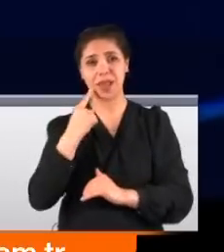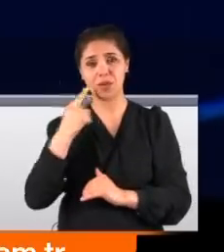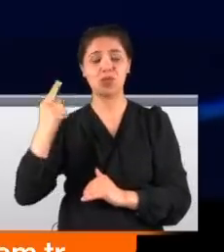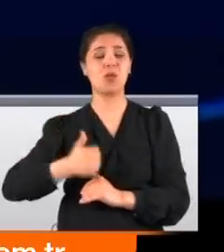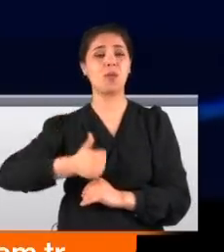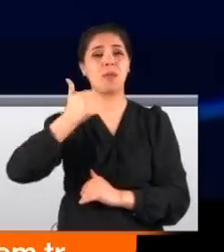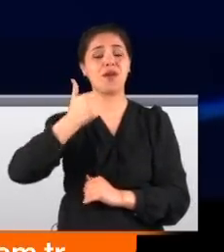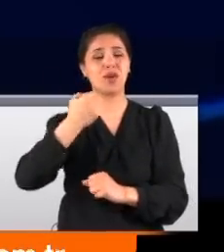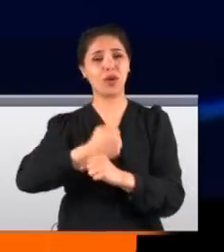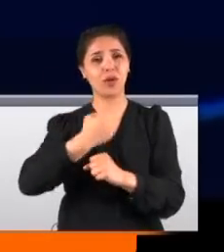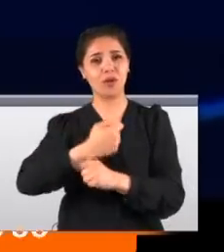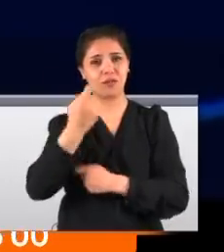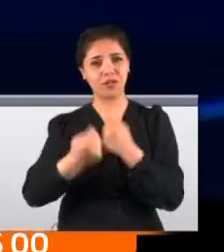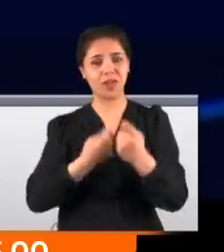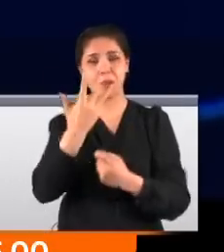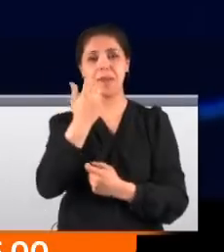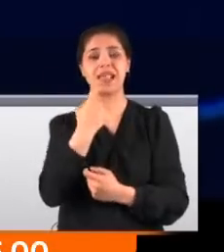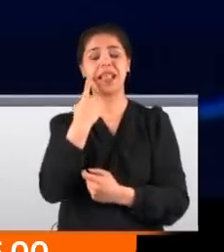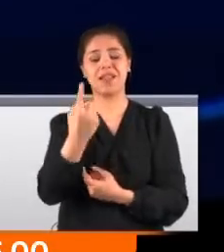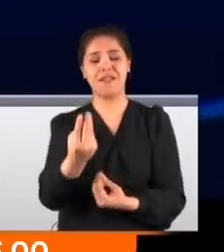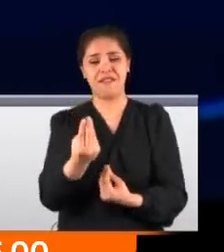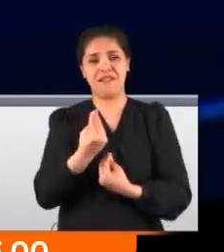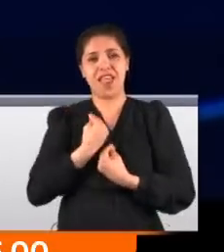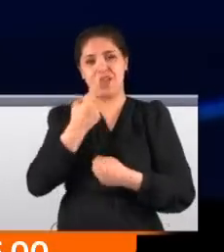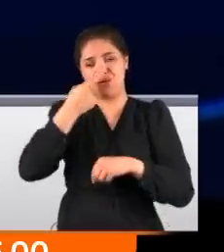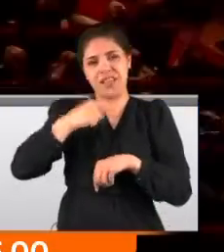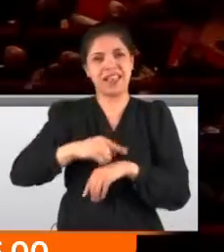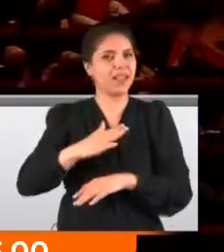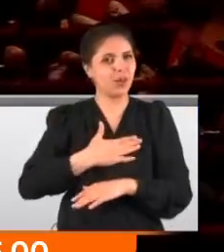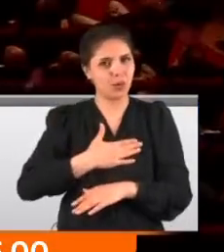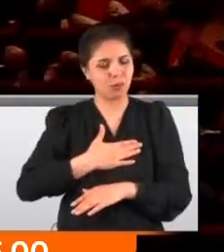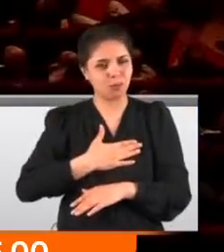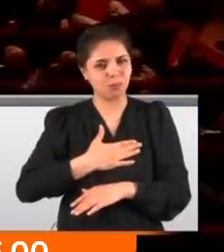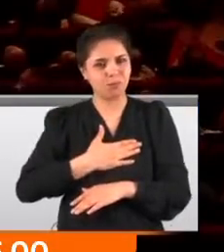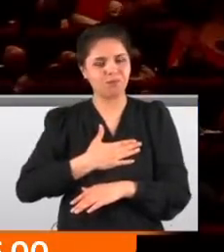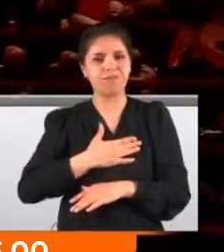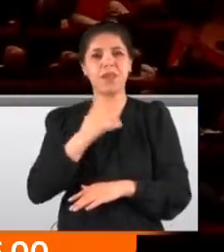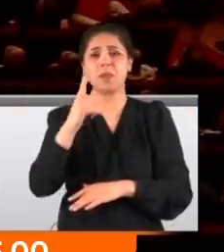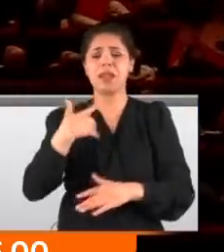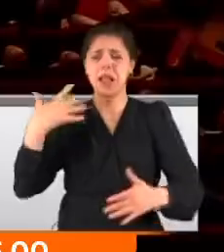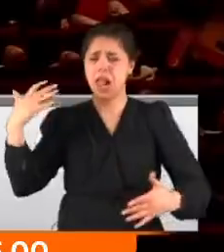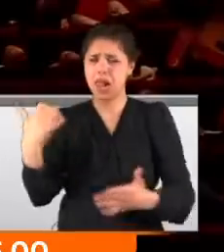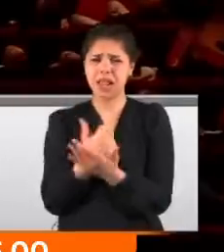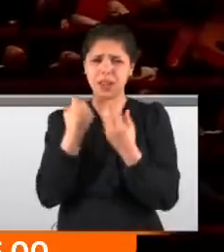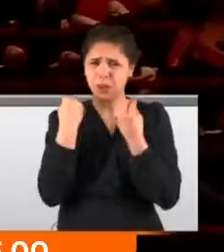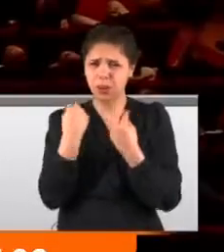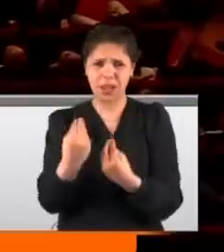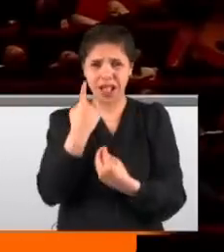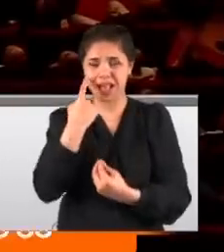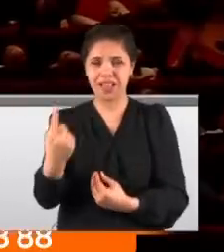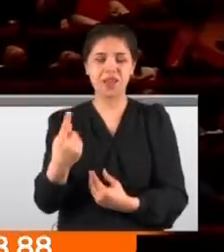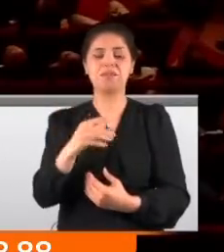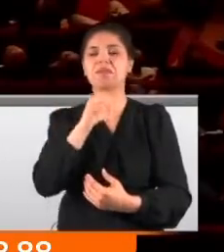görevini tekrar 5 yıllığına tevdi edeceğine inanıyoruz. Öyle bir kazanacağız ki